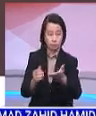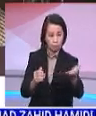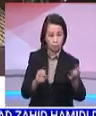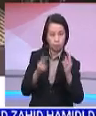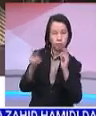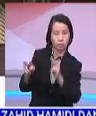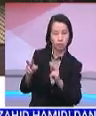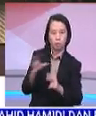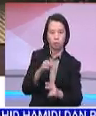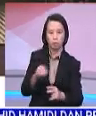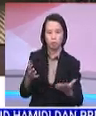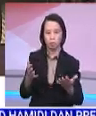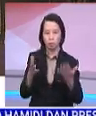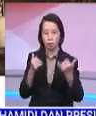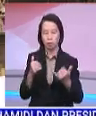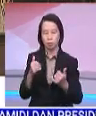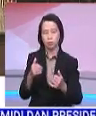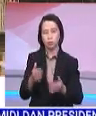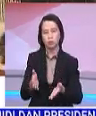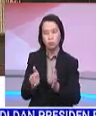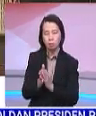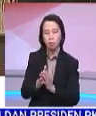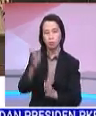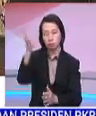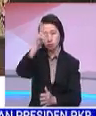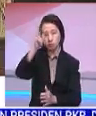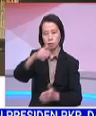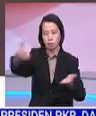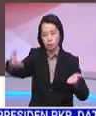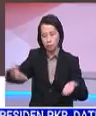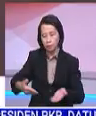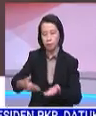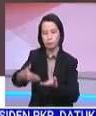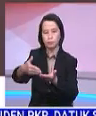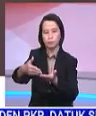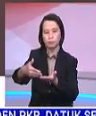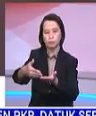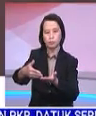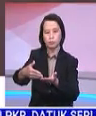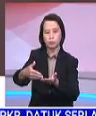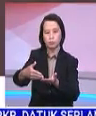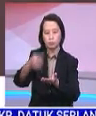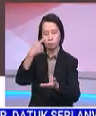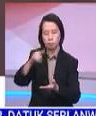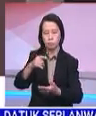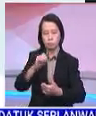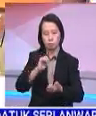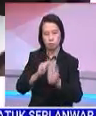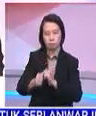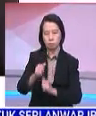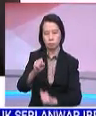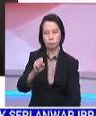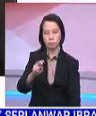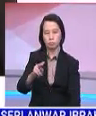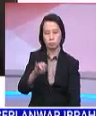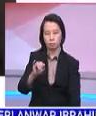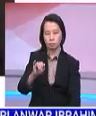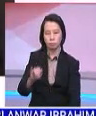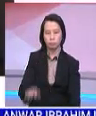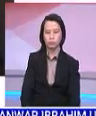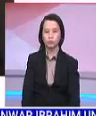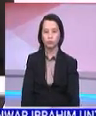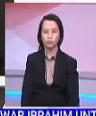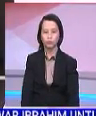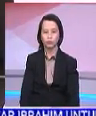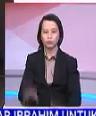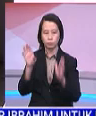sekaligus menyahut suran kerajaan yang memperkenalkan pakej rangsangan industri kreatif malays iaitu Prisma mural ini